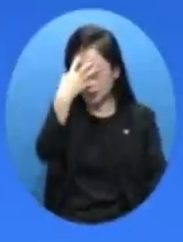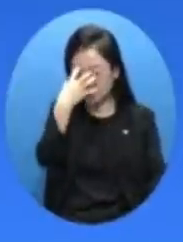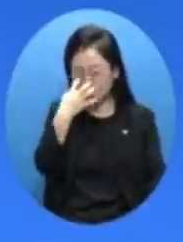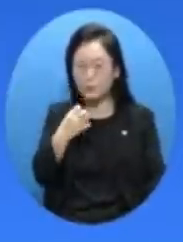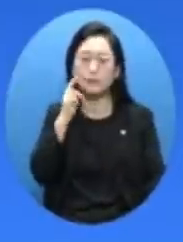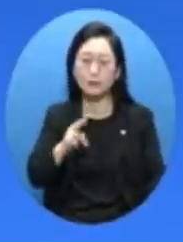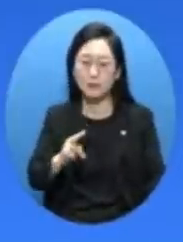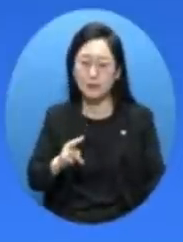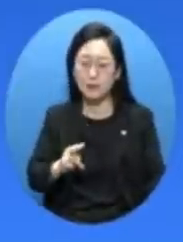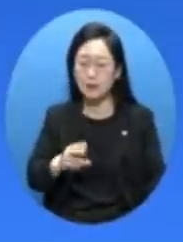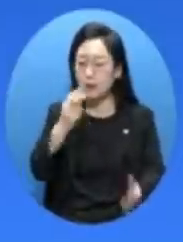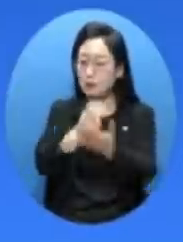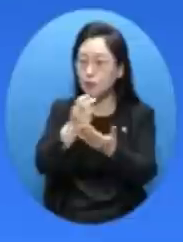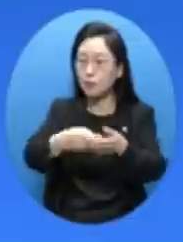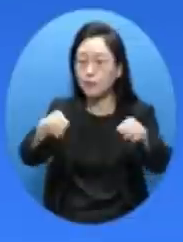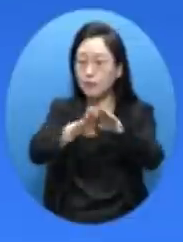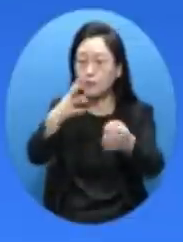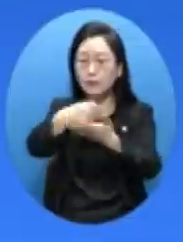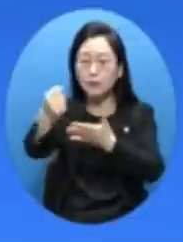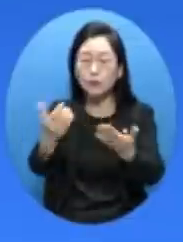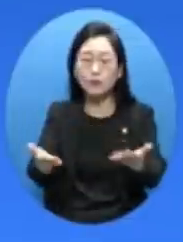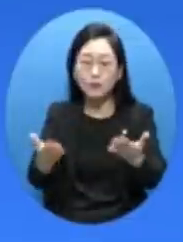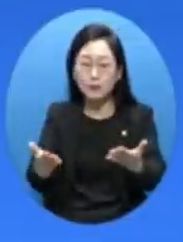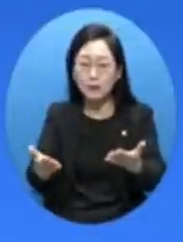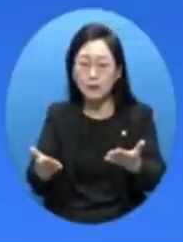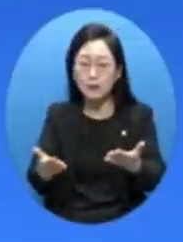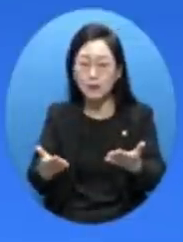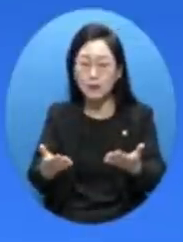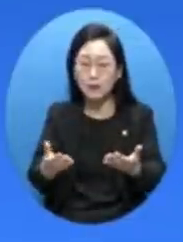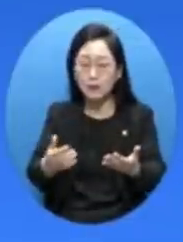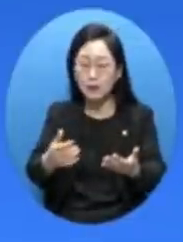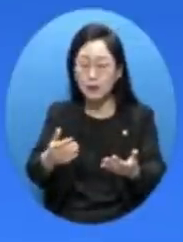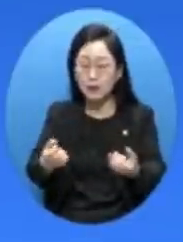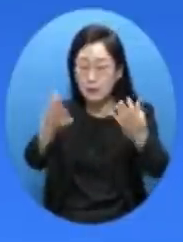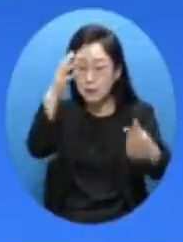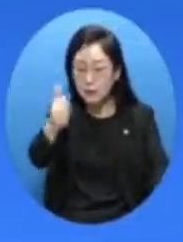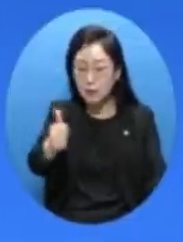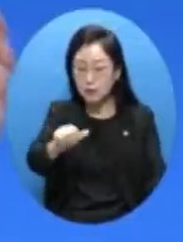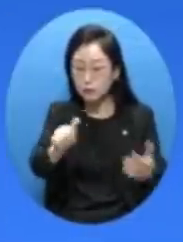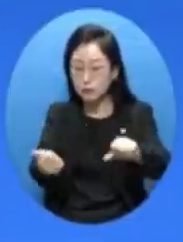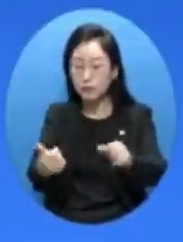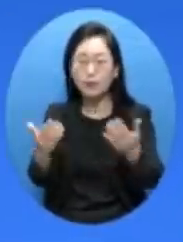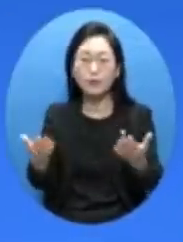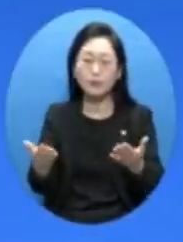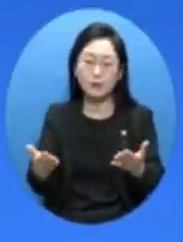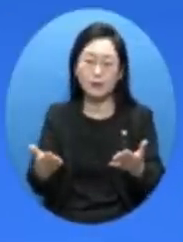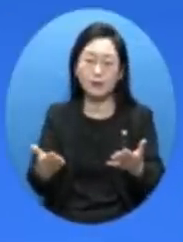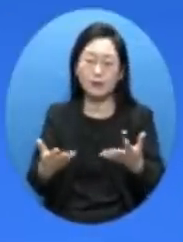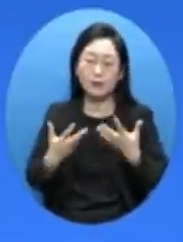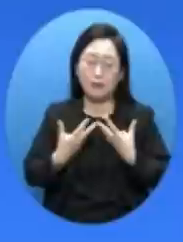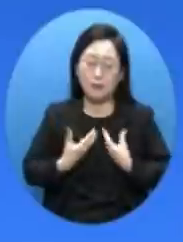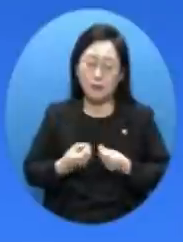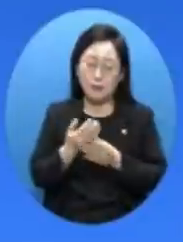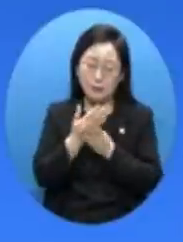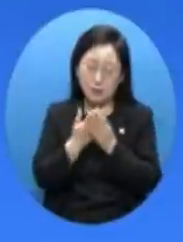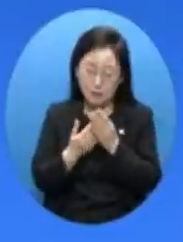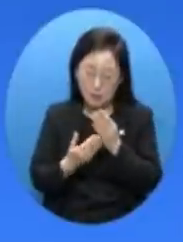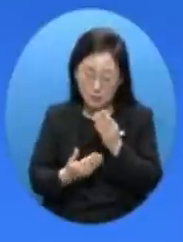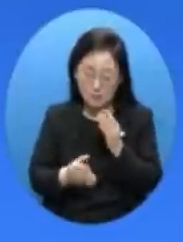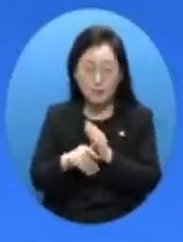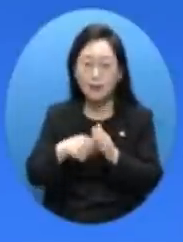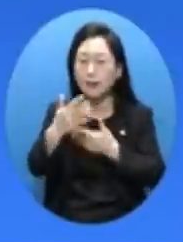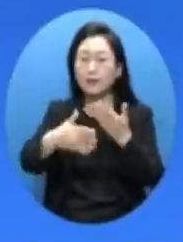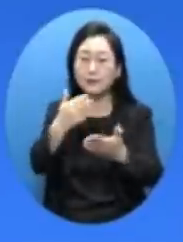복개를 뺏겼으니 이제는 어떡하나, 우리의 지도자 엘리 제사장이 죽었으니 이제는 어떡하나, 그렇게 절망하여 낙심하여 손을 놓고 있을 때